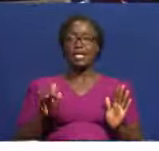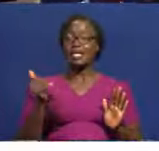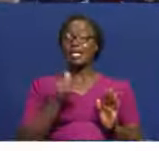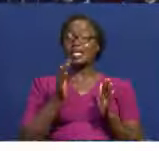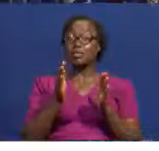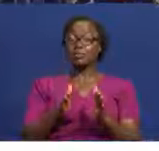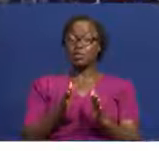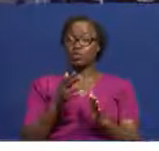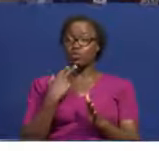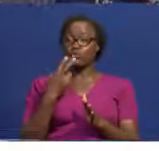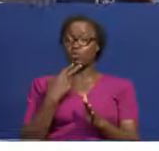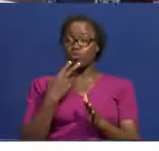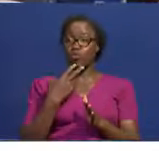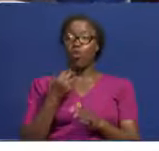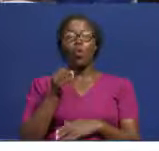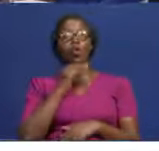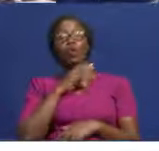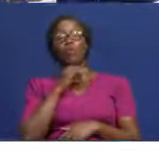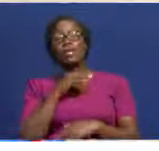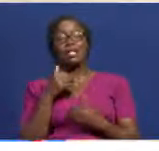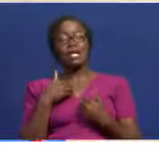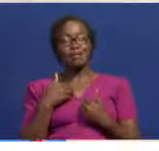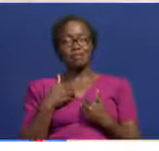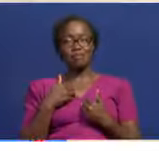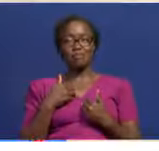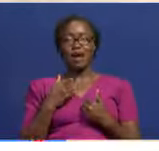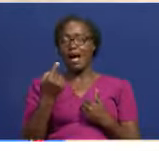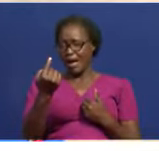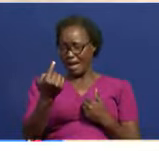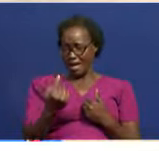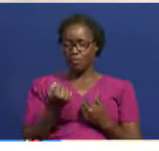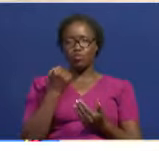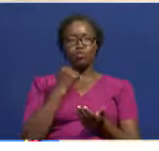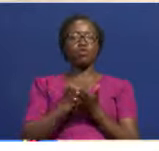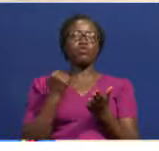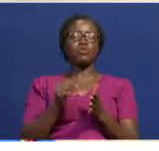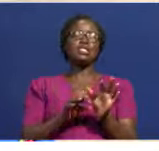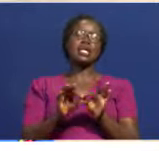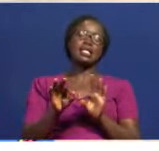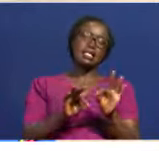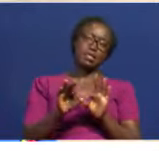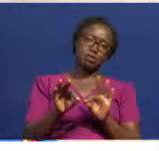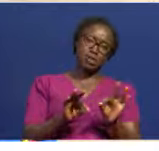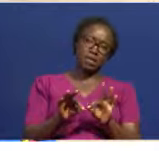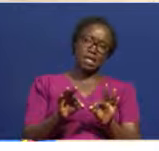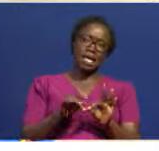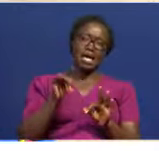yoyote ambaye ako na malalamishi akuje kwa ofisi atueleze.